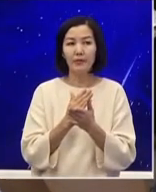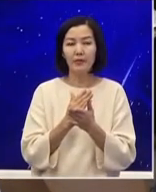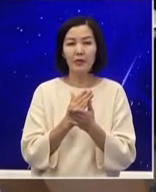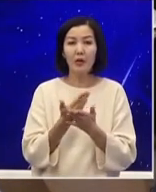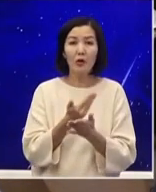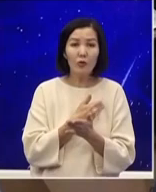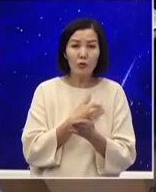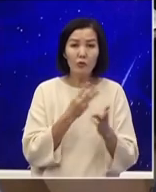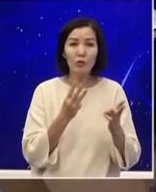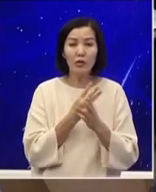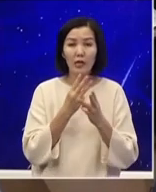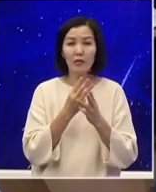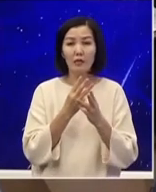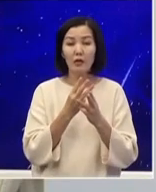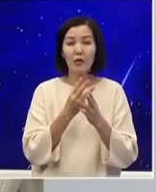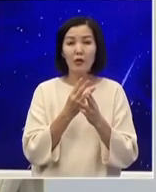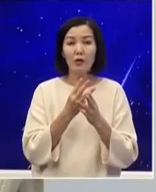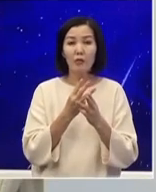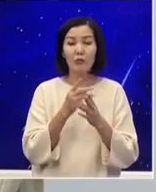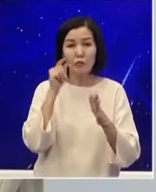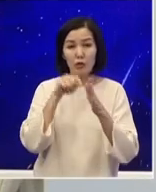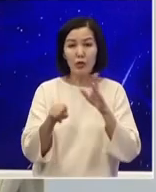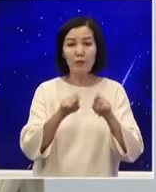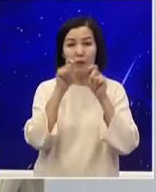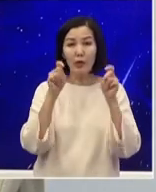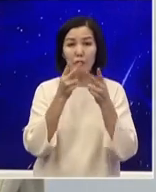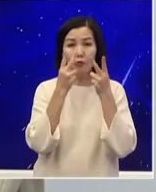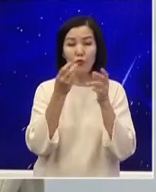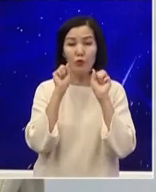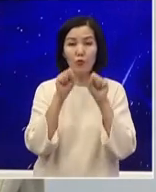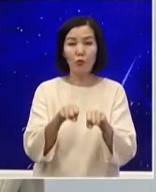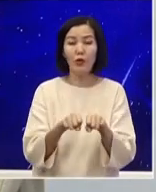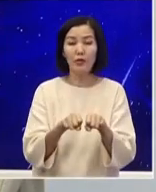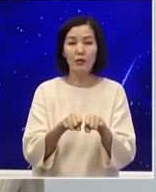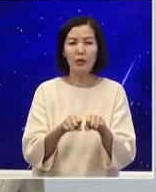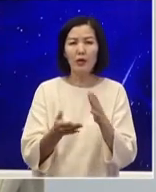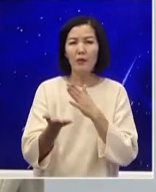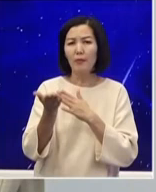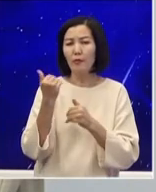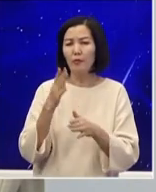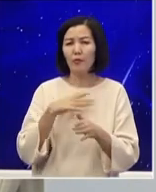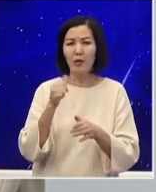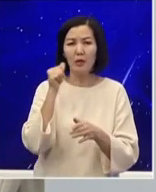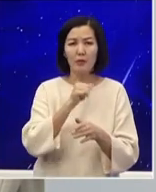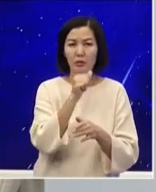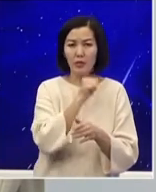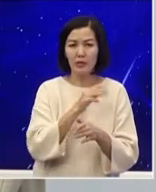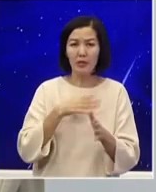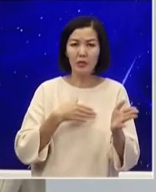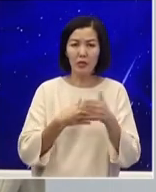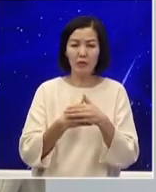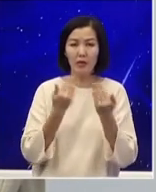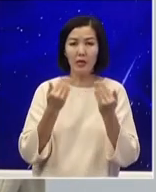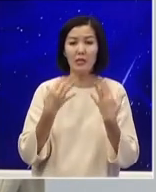может войти, посмотреть и участвовать вот в этом. Но было время, когда это все было как недоступно, закрыто,